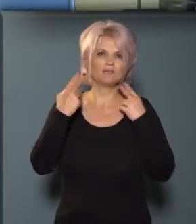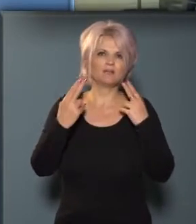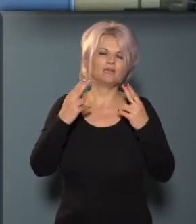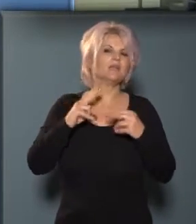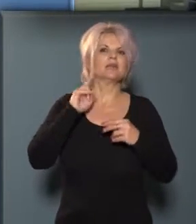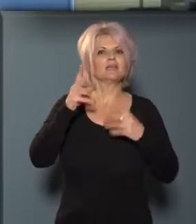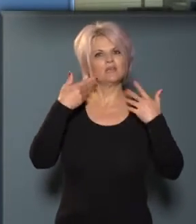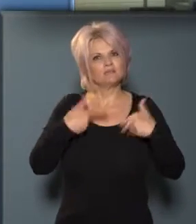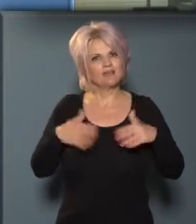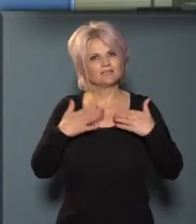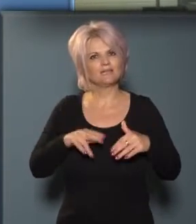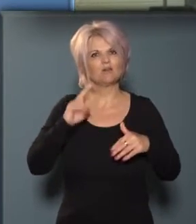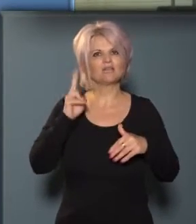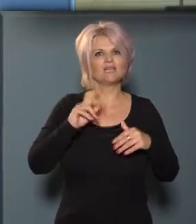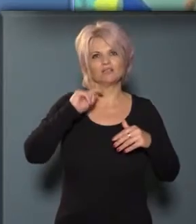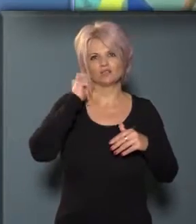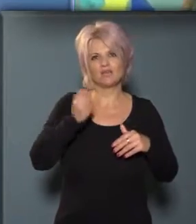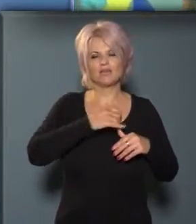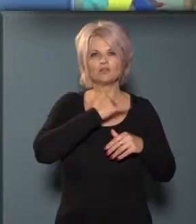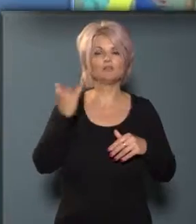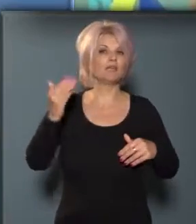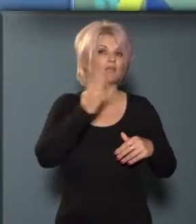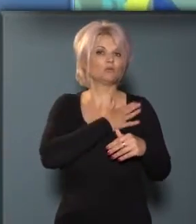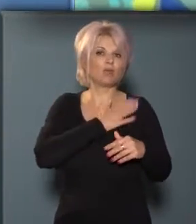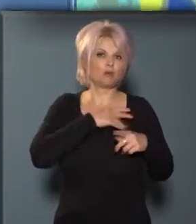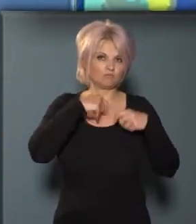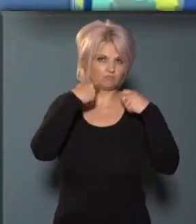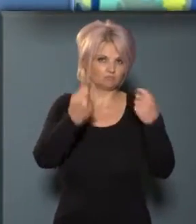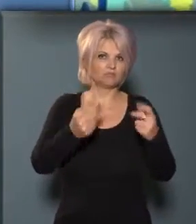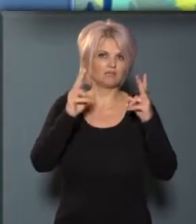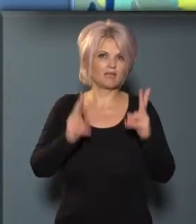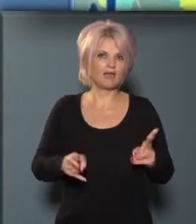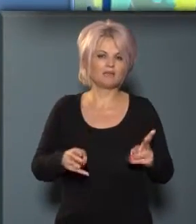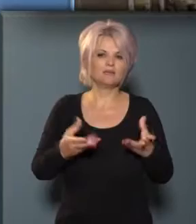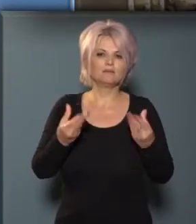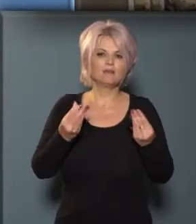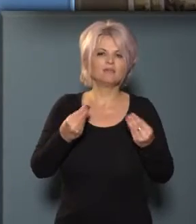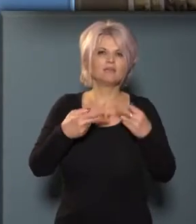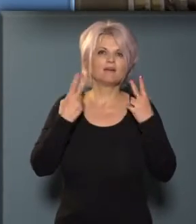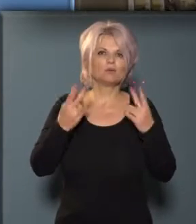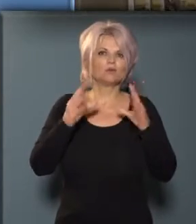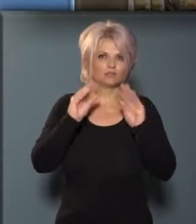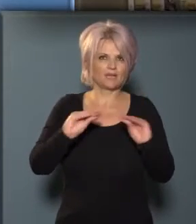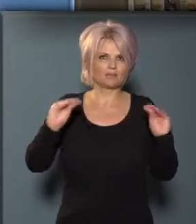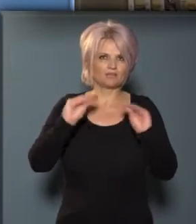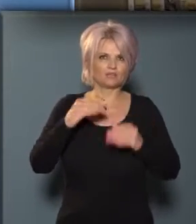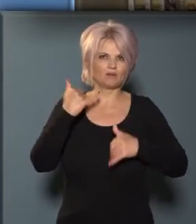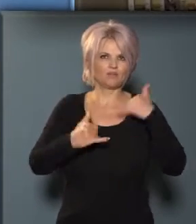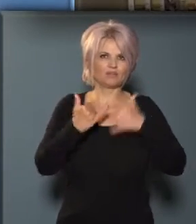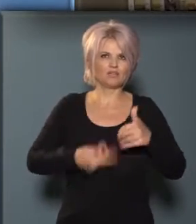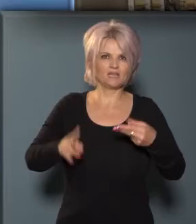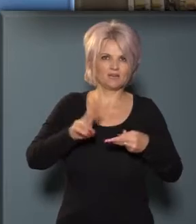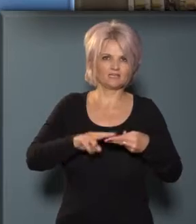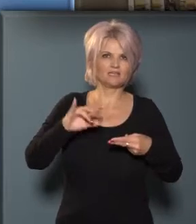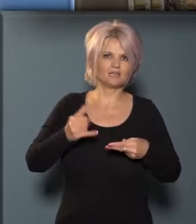veszít, vagy ki sikeresebb, vagy kevésbé, hanem mindenkit jutalmazni kell. Mennyire fontos ez vajon a képzésben? Igazából a versenyrendszernek is megvan